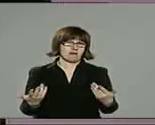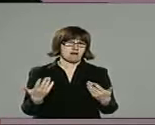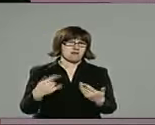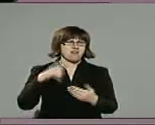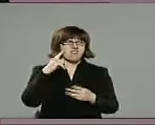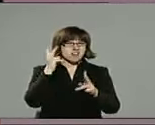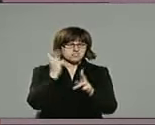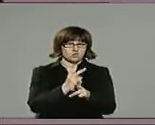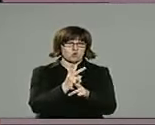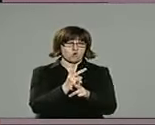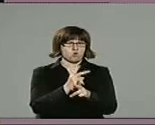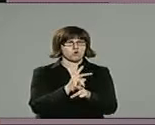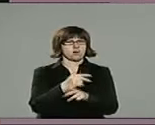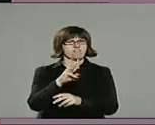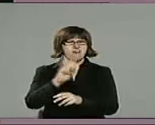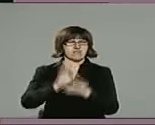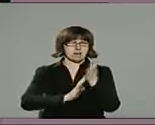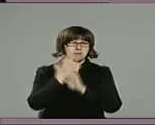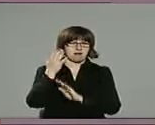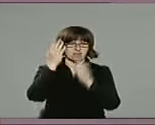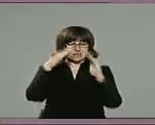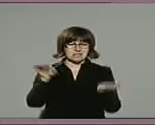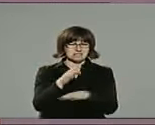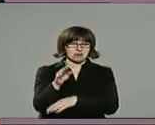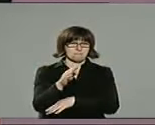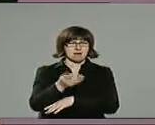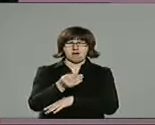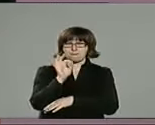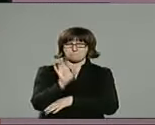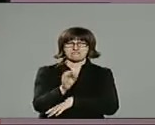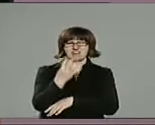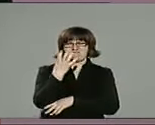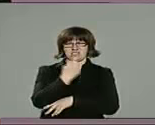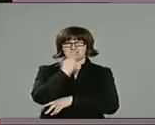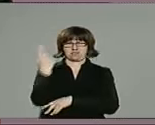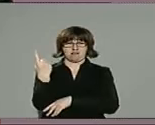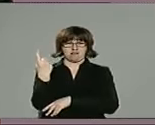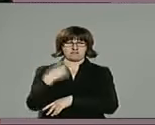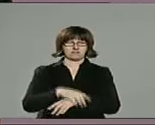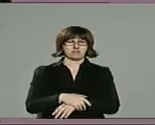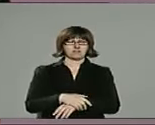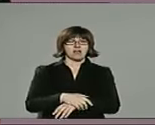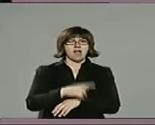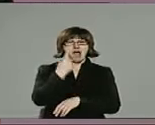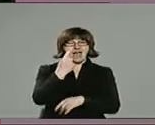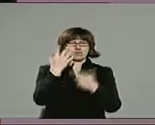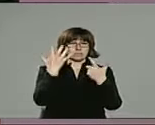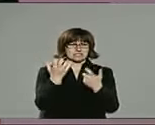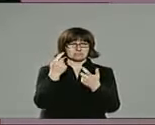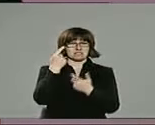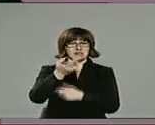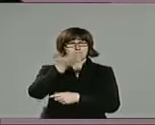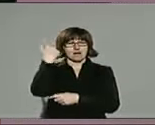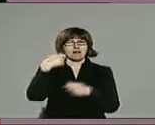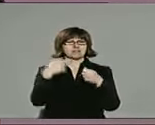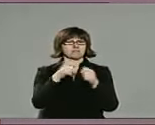wir uns noch einmal an Willy Brandt im Dezember vor genau 40 Jahren. Im Jahr 1971 erhielt der